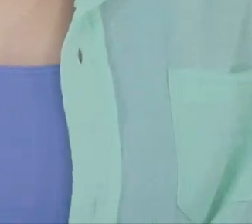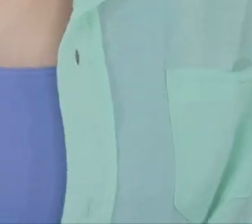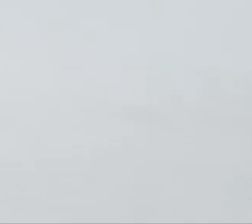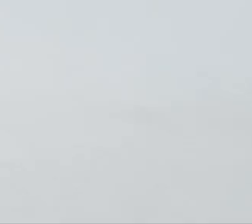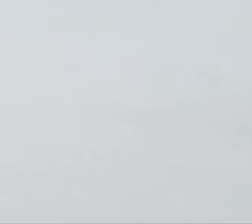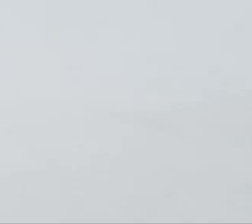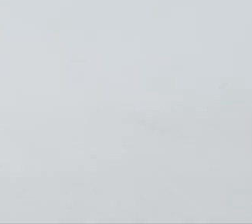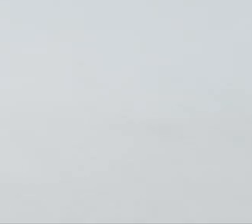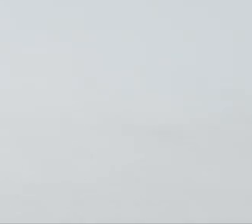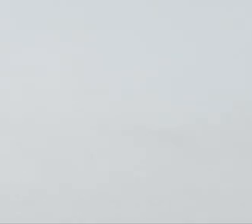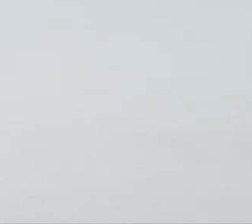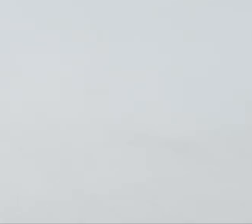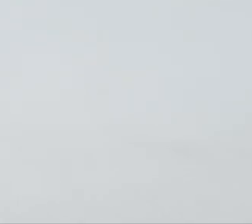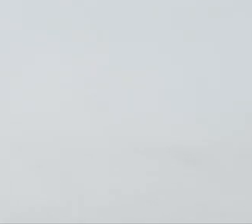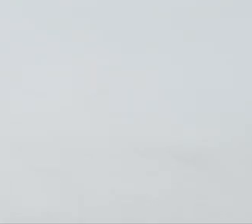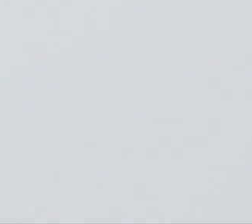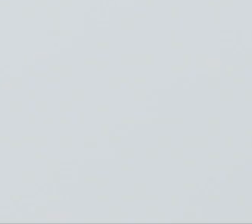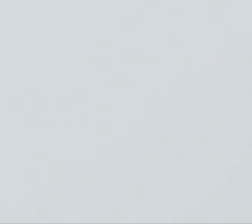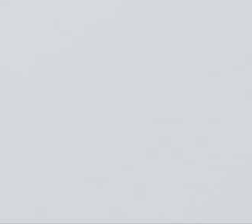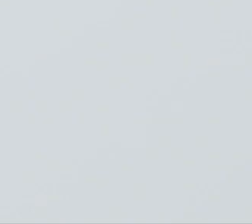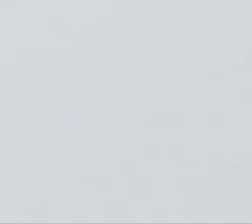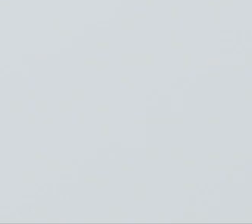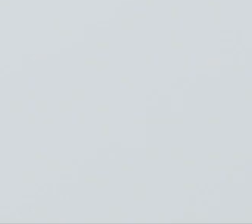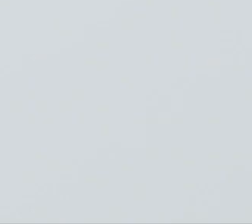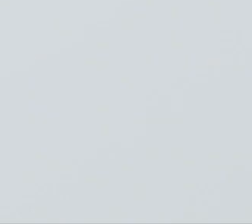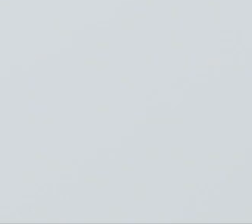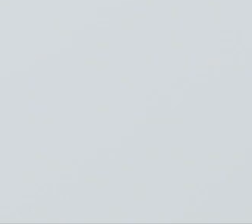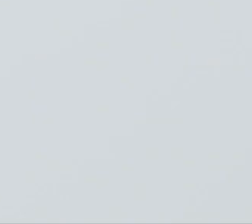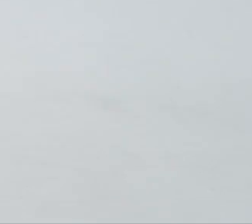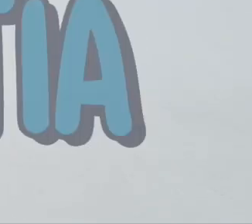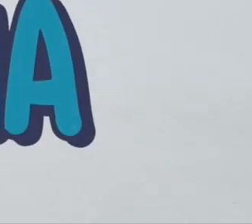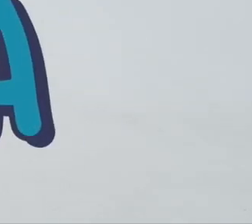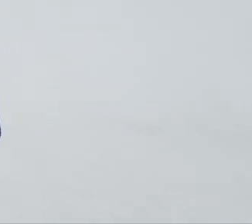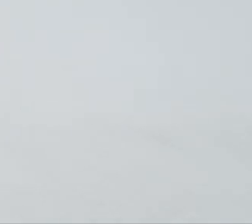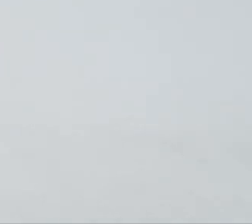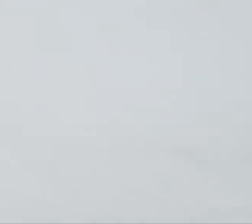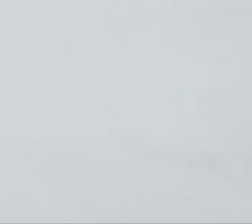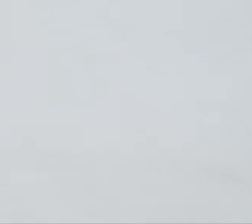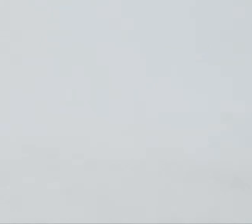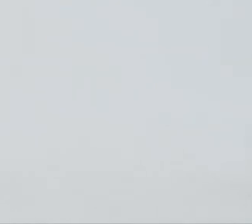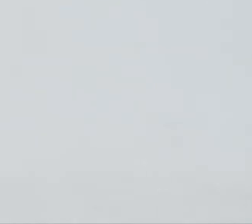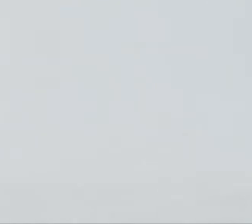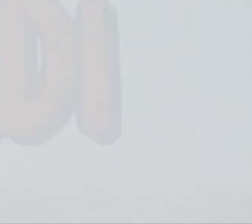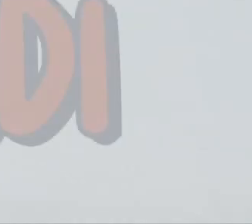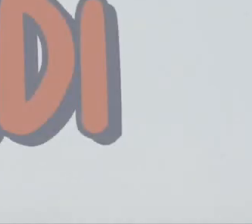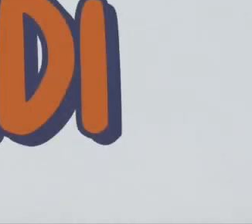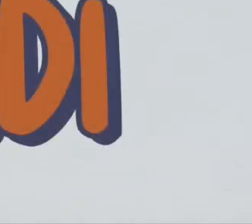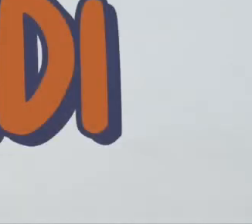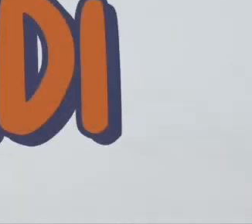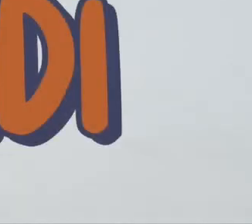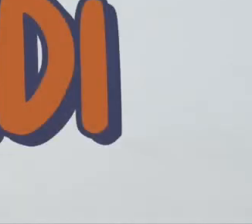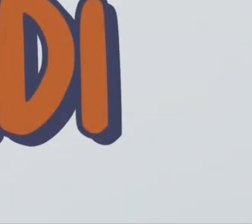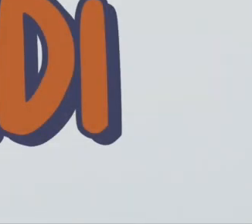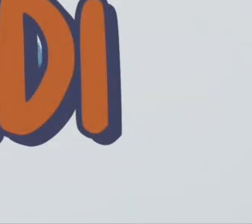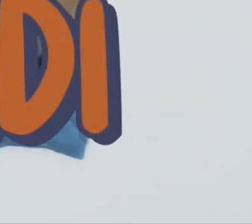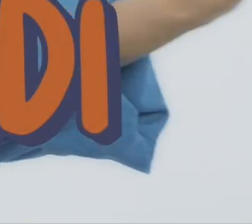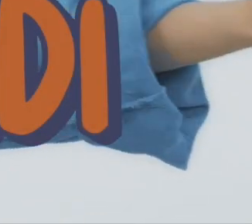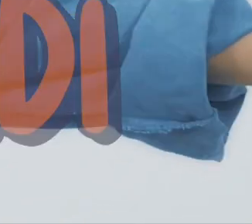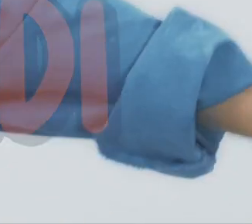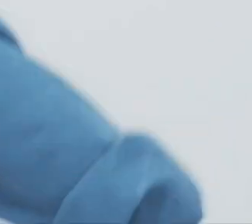oooh masker hansip mengikat janji janji setia setia